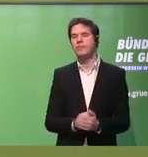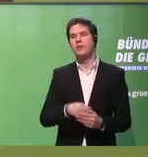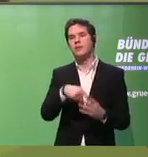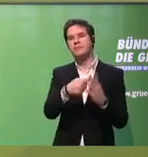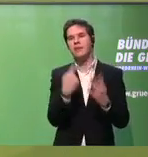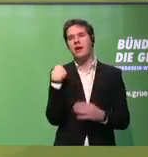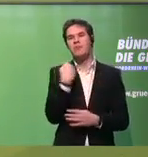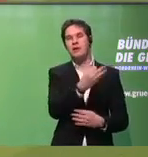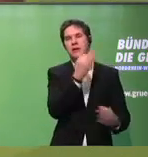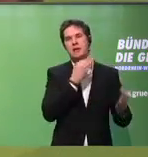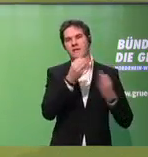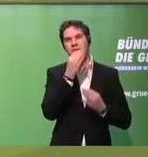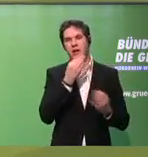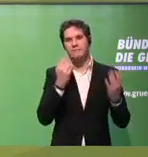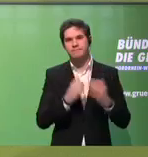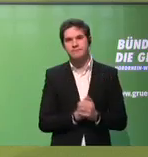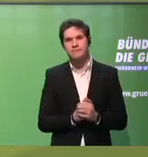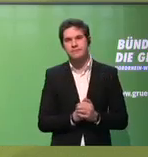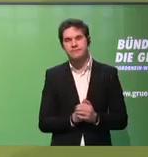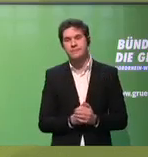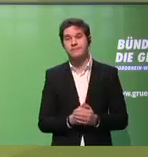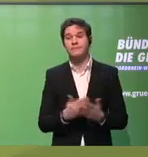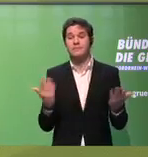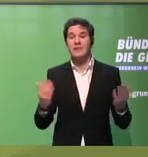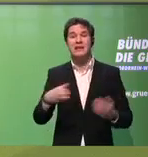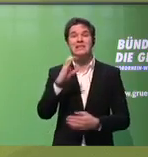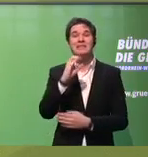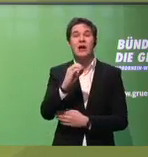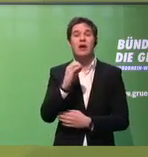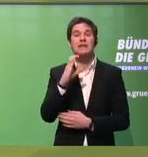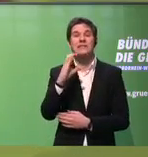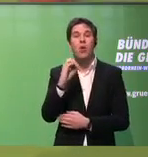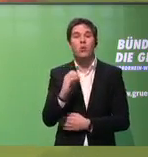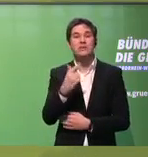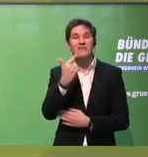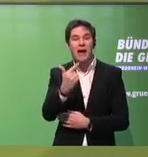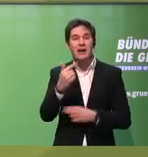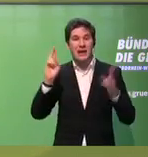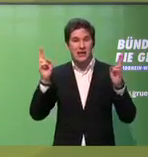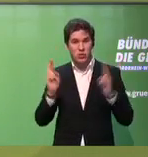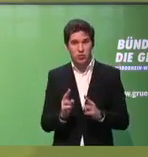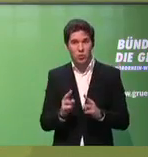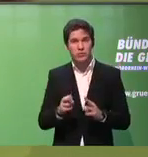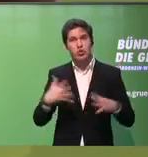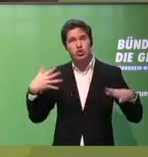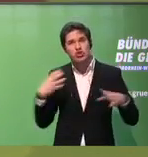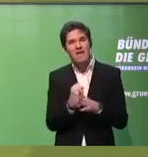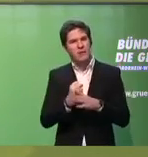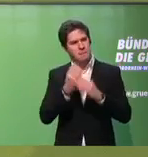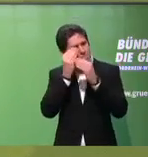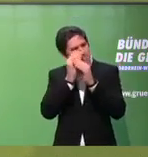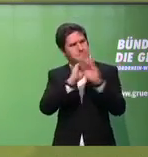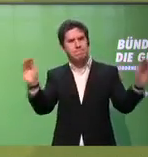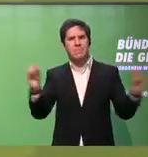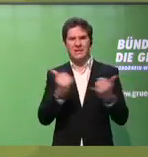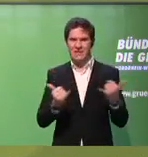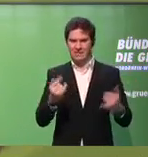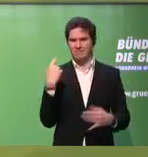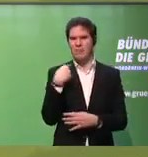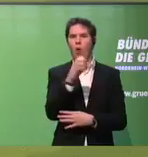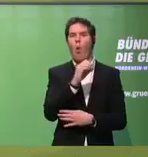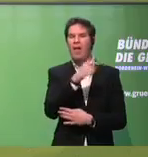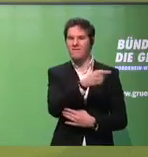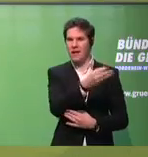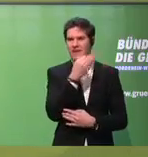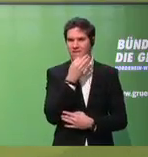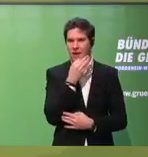wie man das machen muss, damit man CO2-Reduktion zu einem populären Thema macht, zu Olivers Frage. Ich glaube,